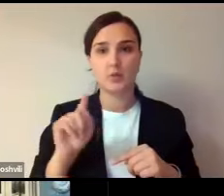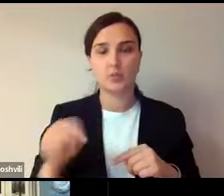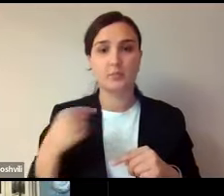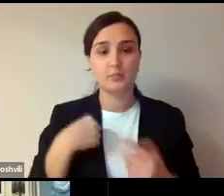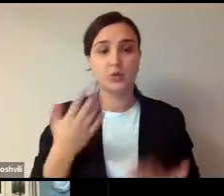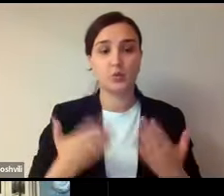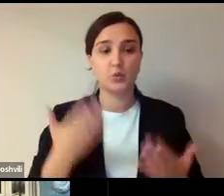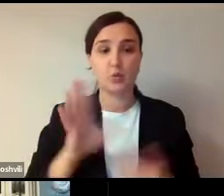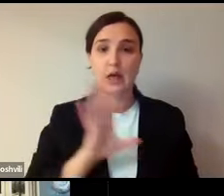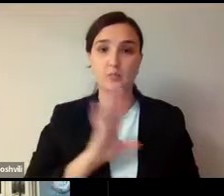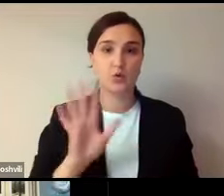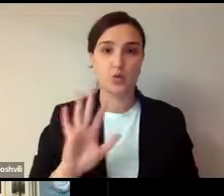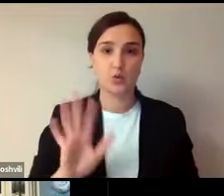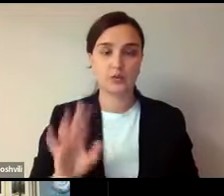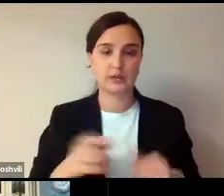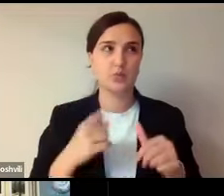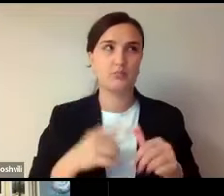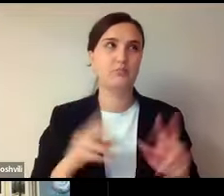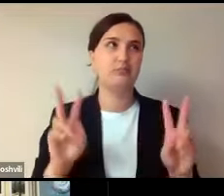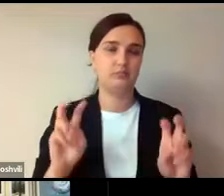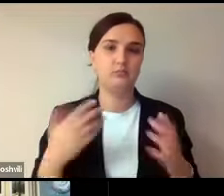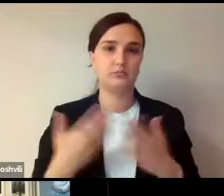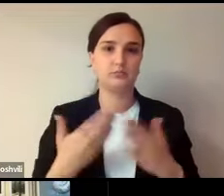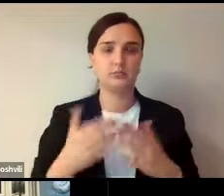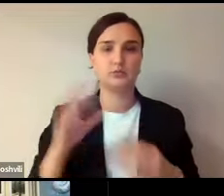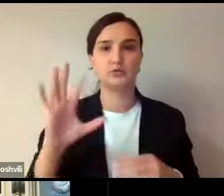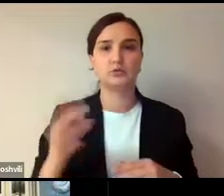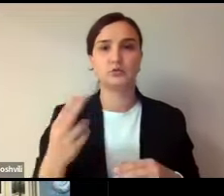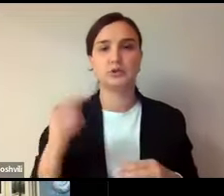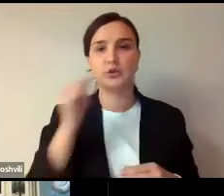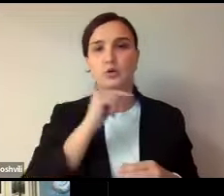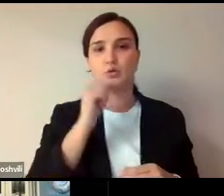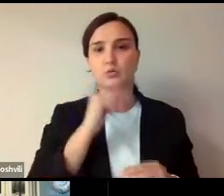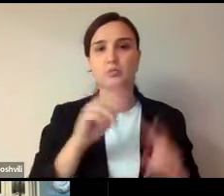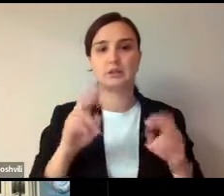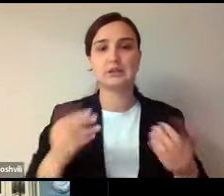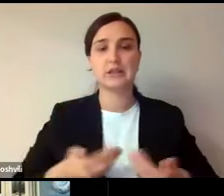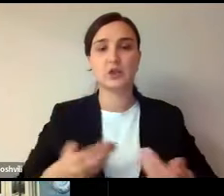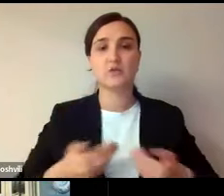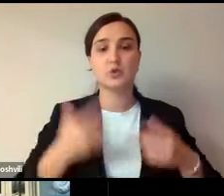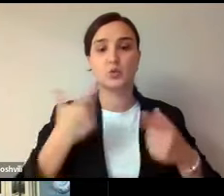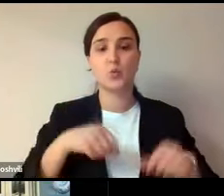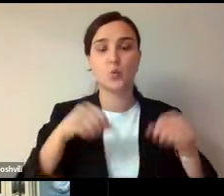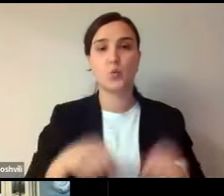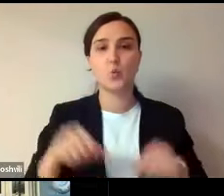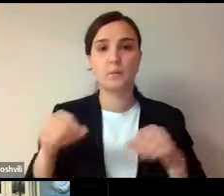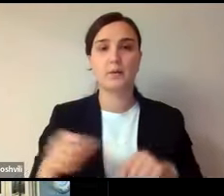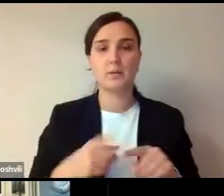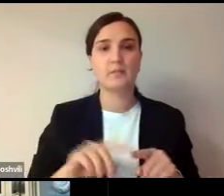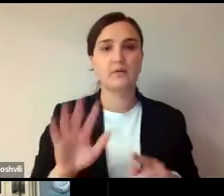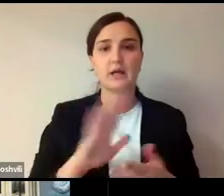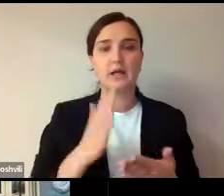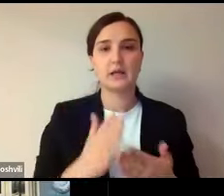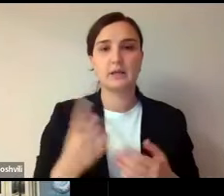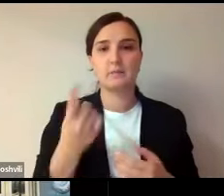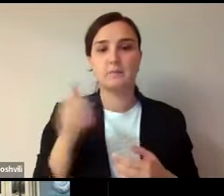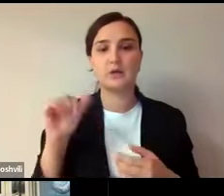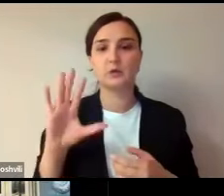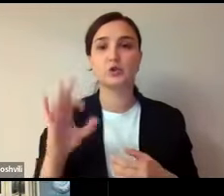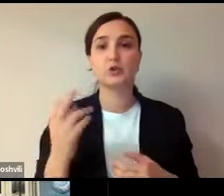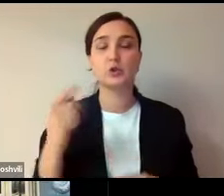არ მქონდა ეგრეთ წოდებული სოციალურ-ეკონომიკური საცხოვრის უფლება, რომელიც არ არის მარტო